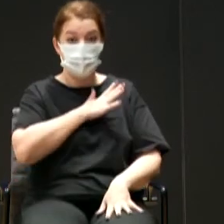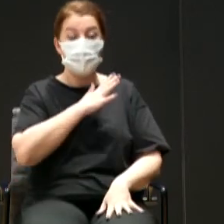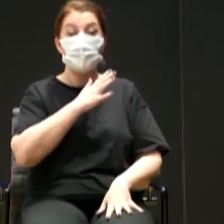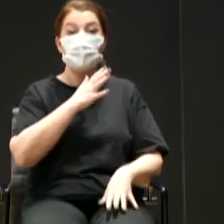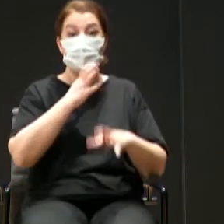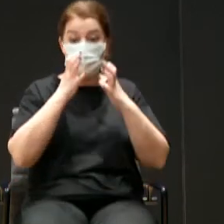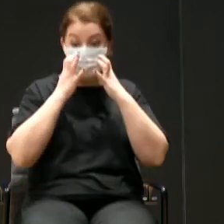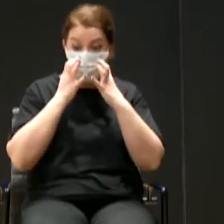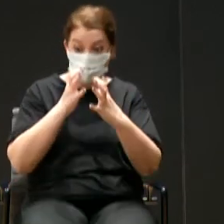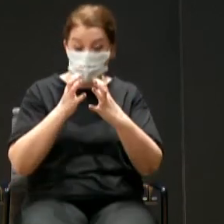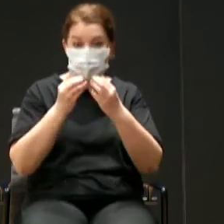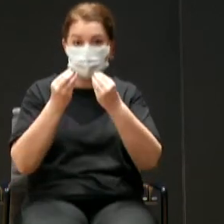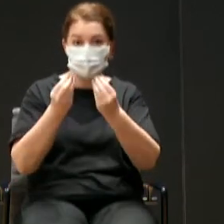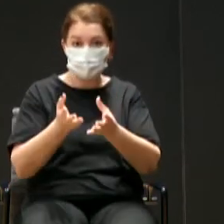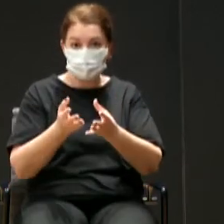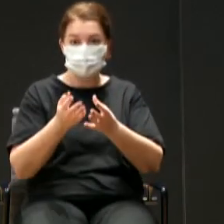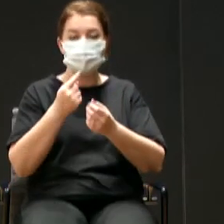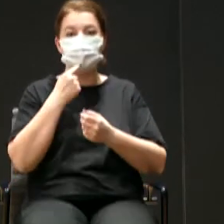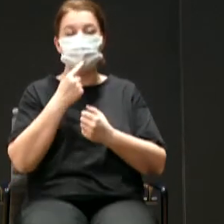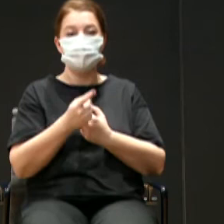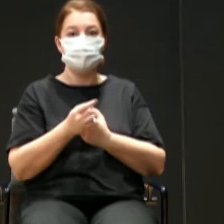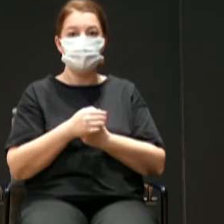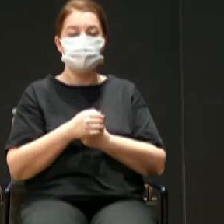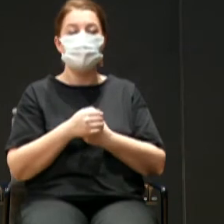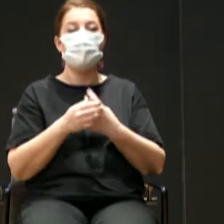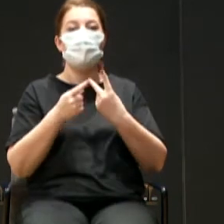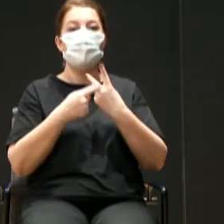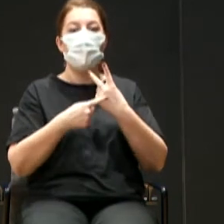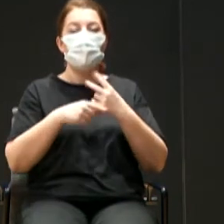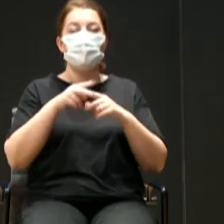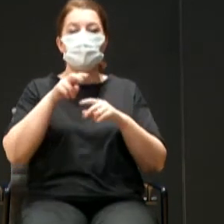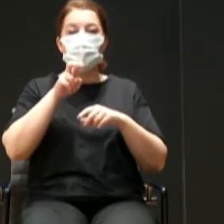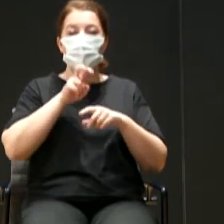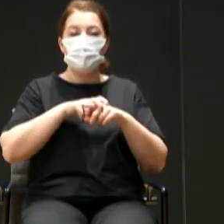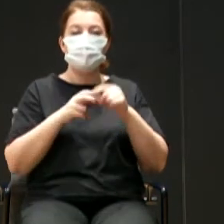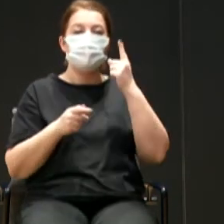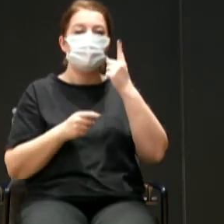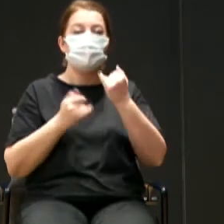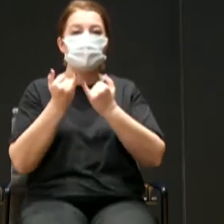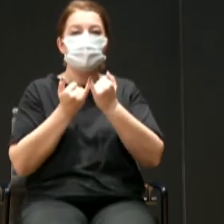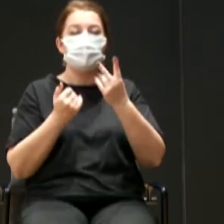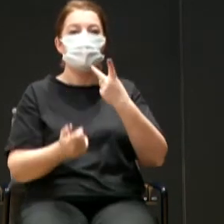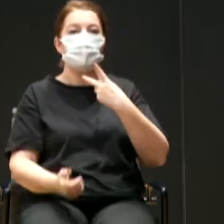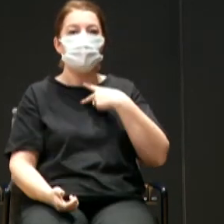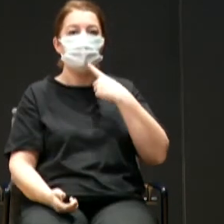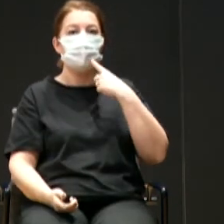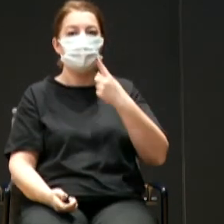emanet ettiğiniz dediğiniz Yakuplu'da oturan bir kardeşimiz bana şunu